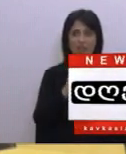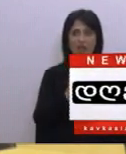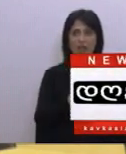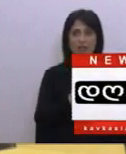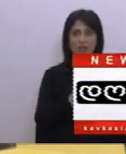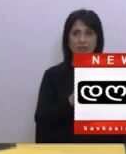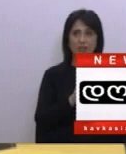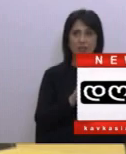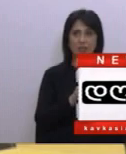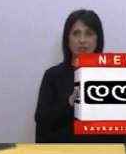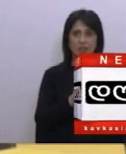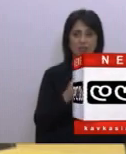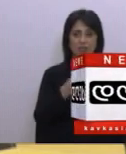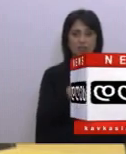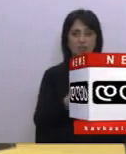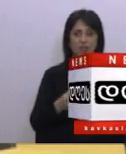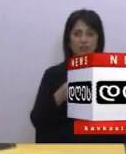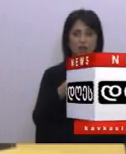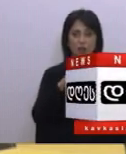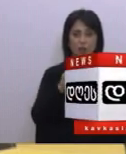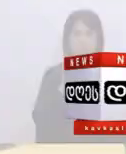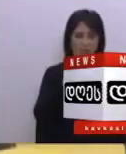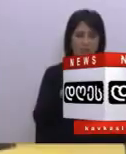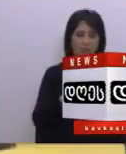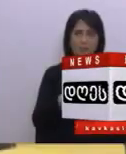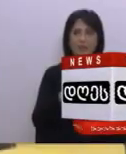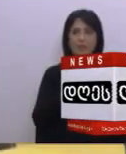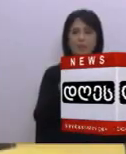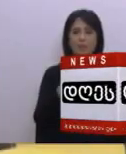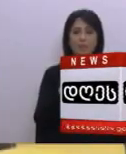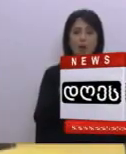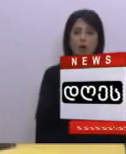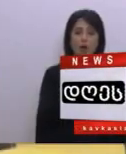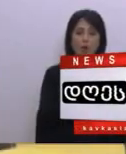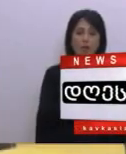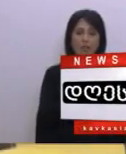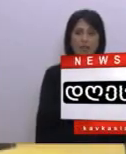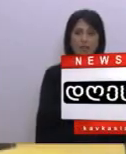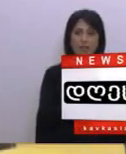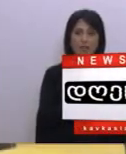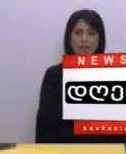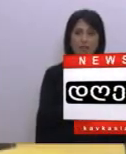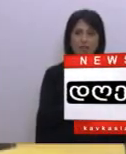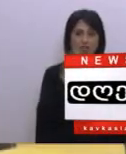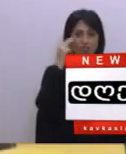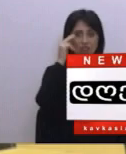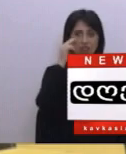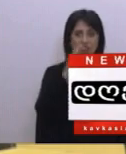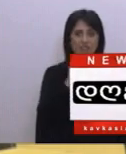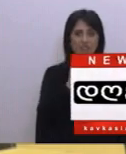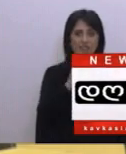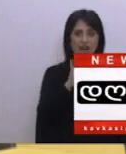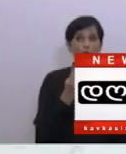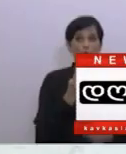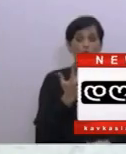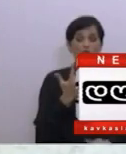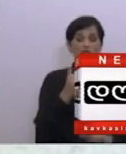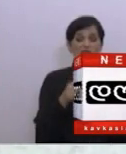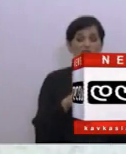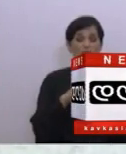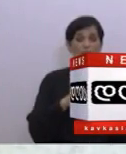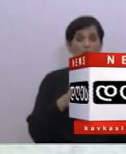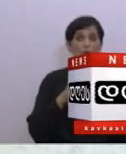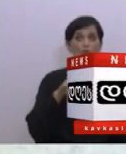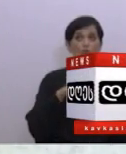არის შვეიცარიული ლუქსემბურგული კომპანია და მეორე არის ჩინურ სინგაპურული კონსორციუმი.